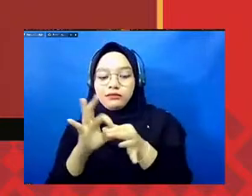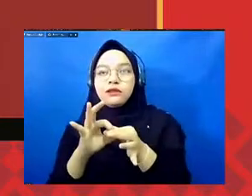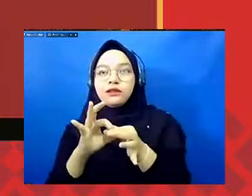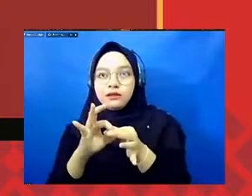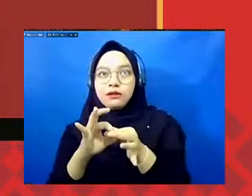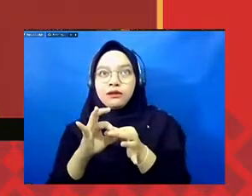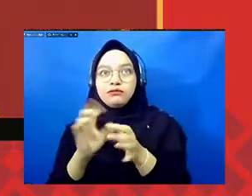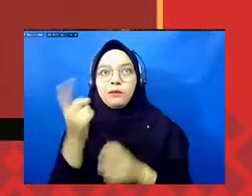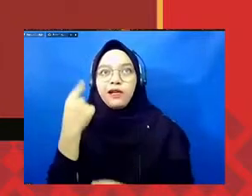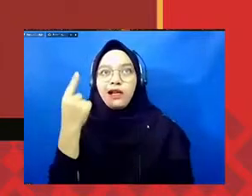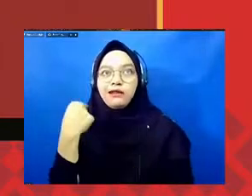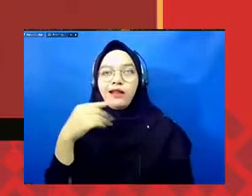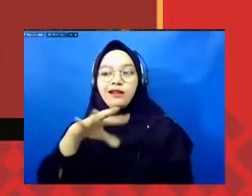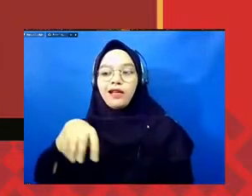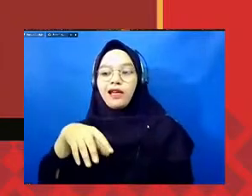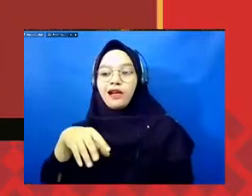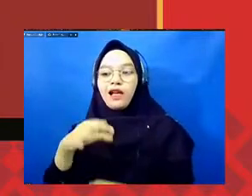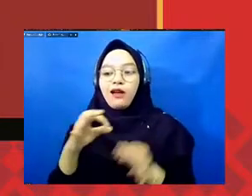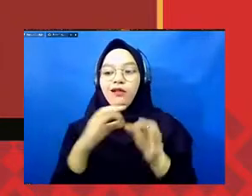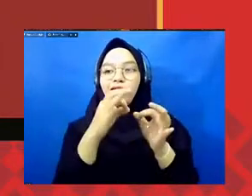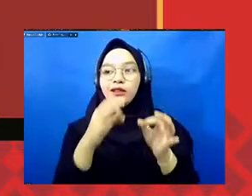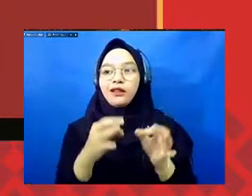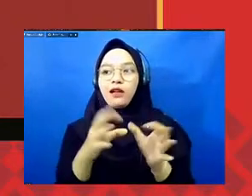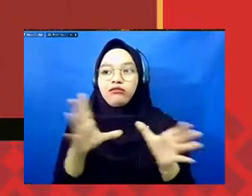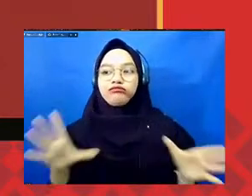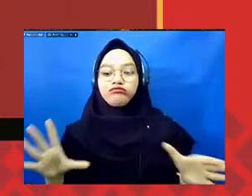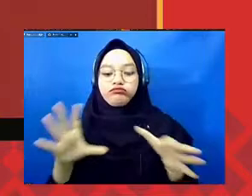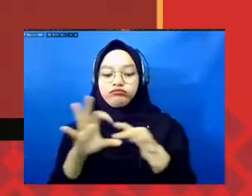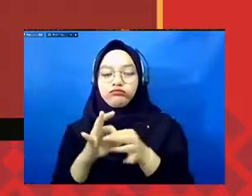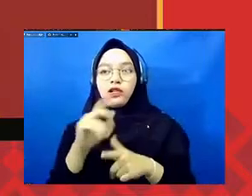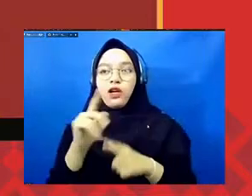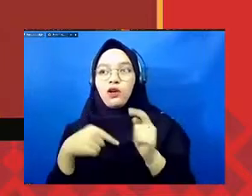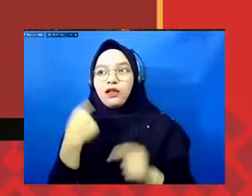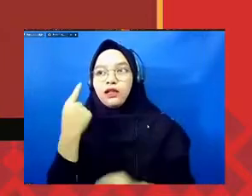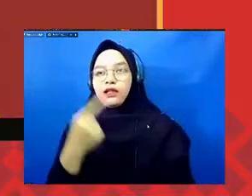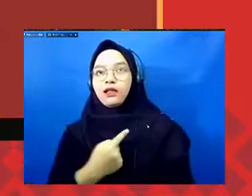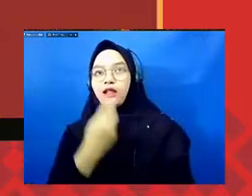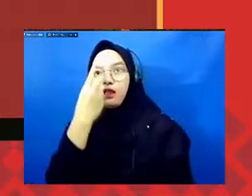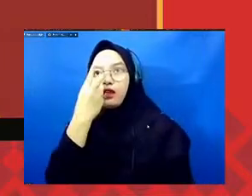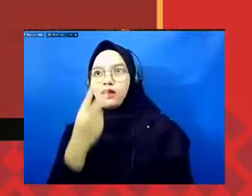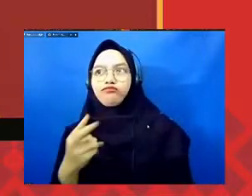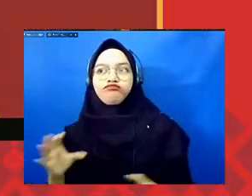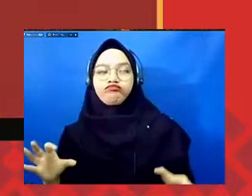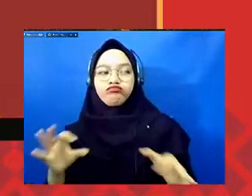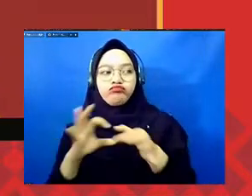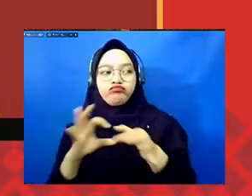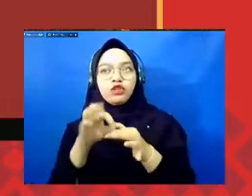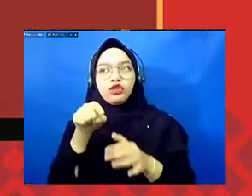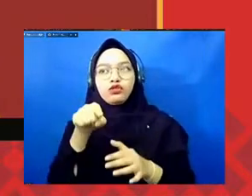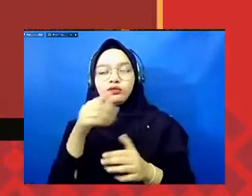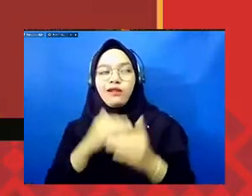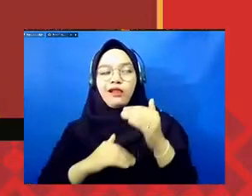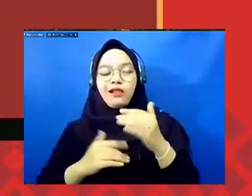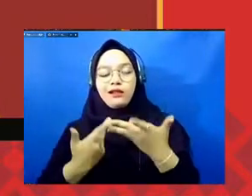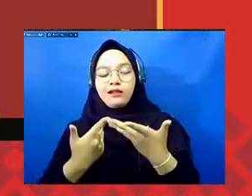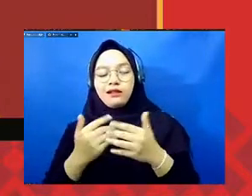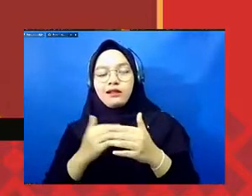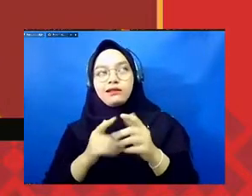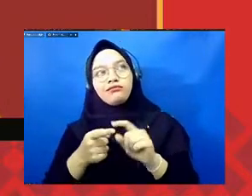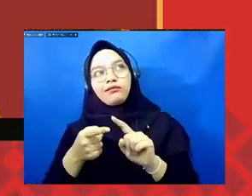kota. Kalau kita lihat dari networks ya, hampir lebih dari di tingkat global lebih